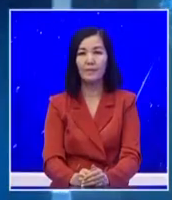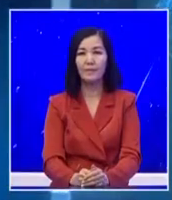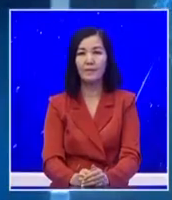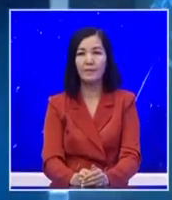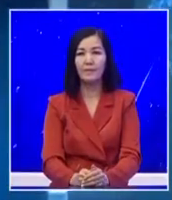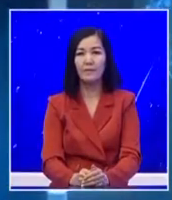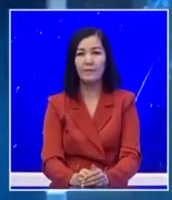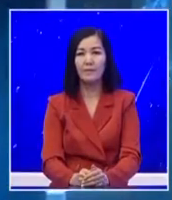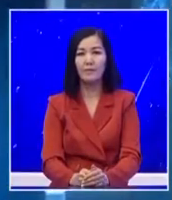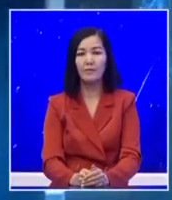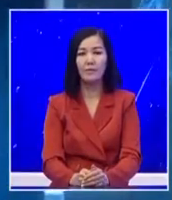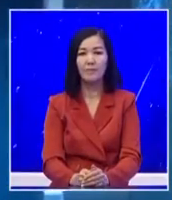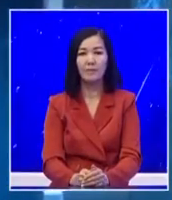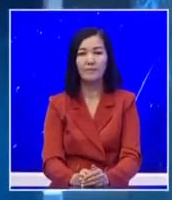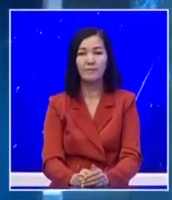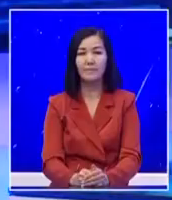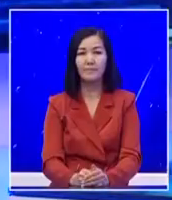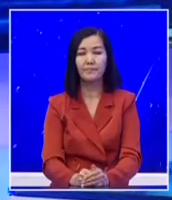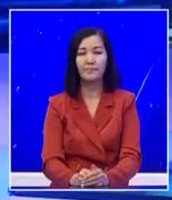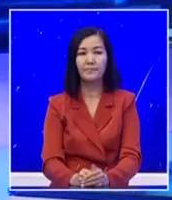телеарнасы, Талдықорған.